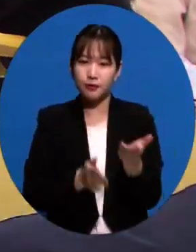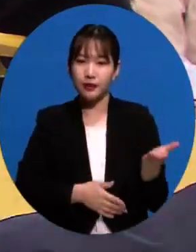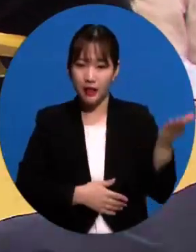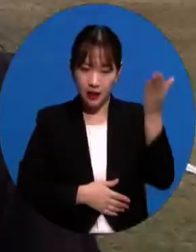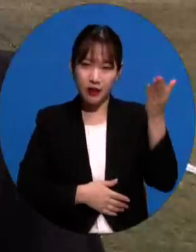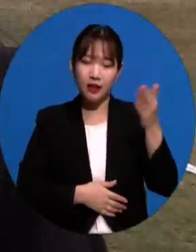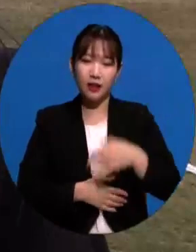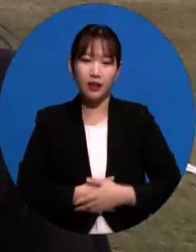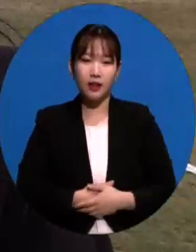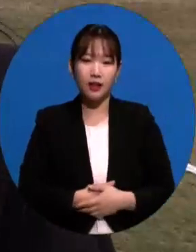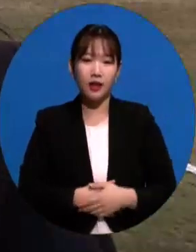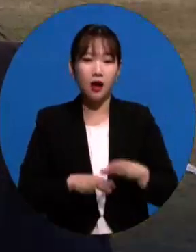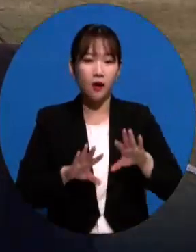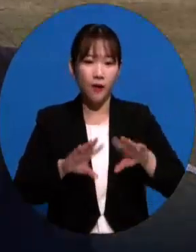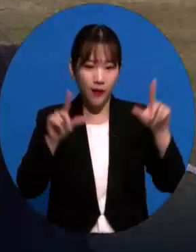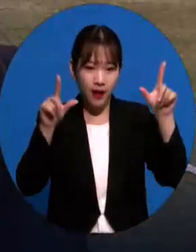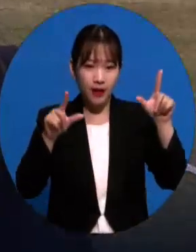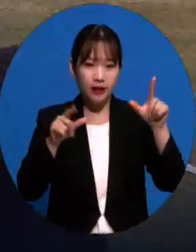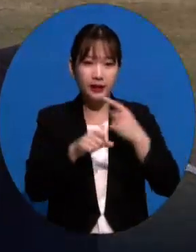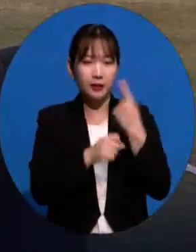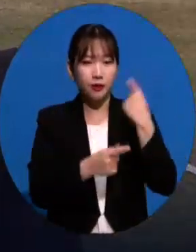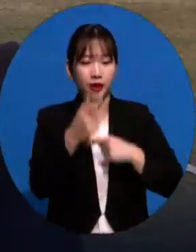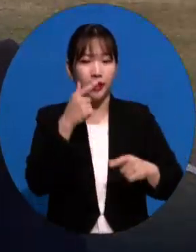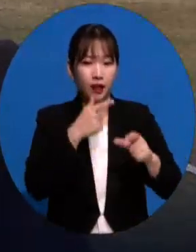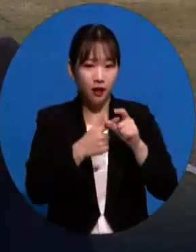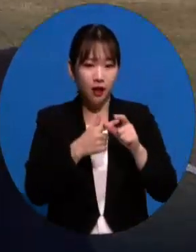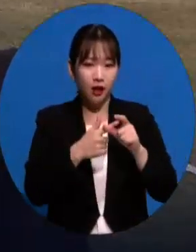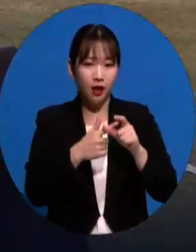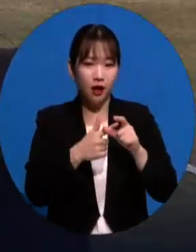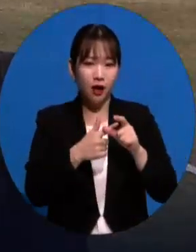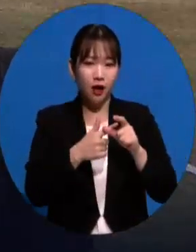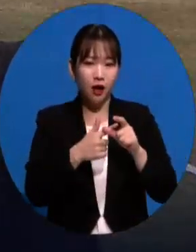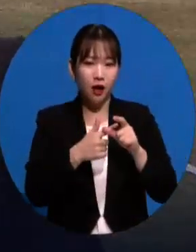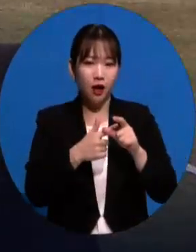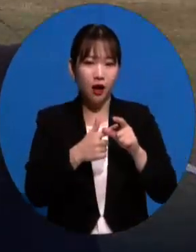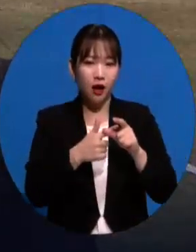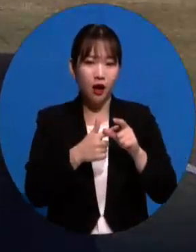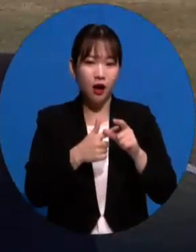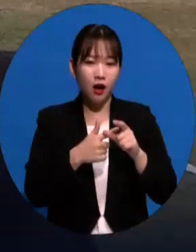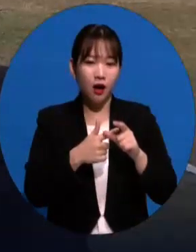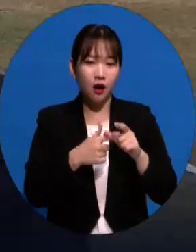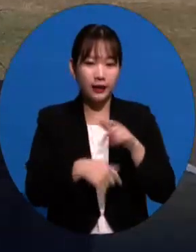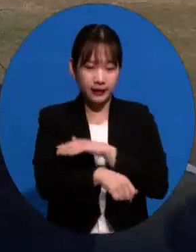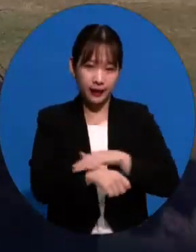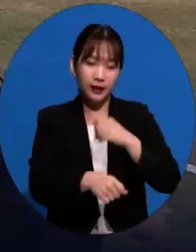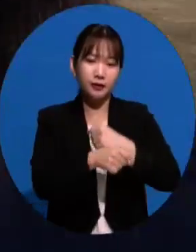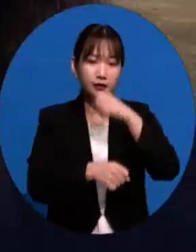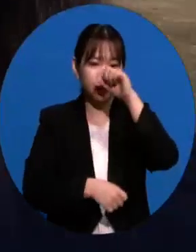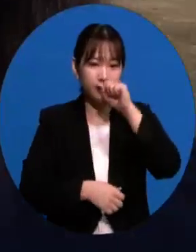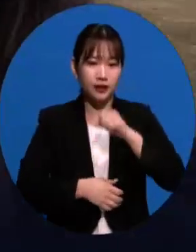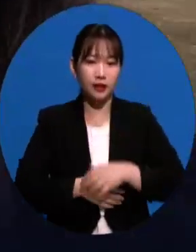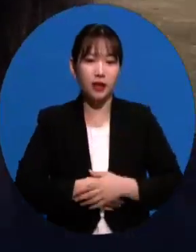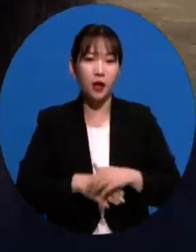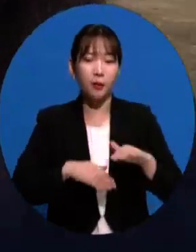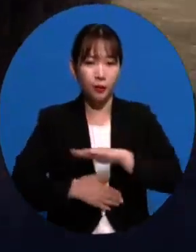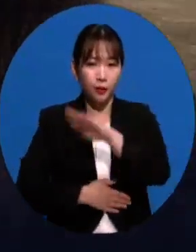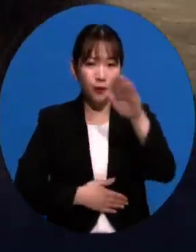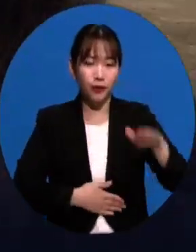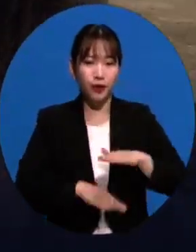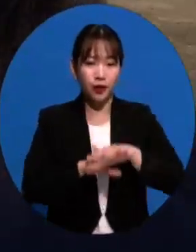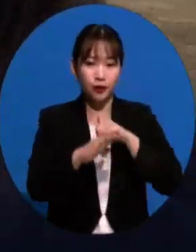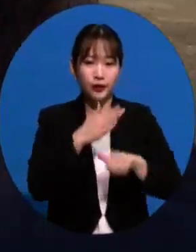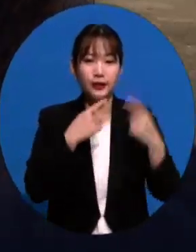올라가서 아마 올해는 작년보다 더 승격을 하고 잘했으면 좋겠습니다. 모든